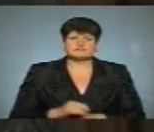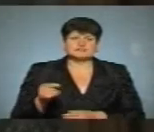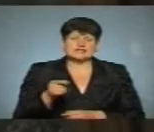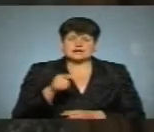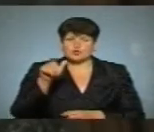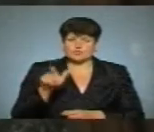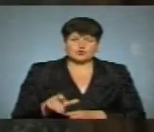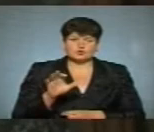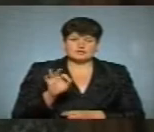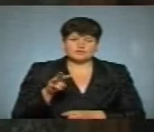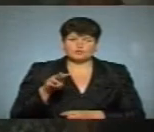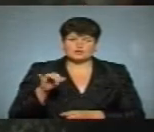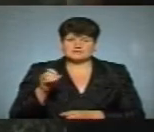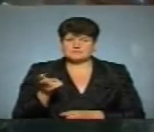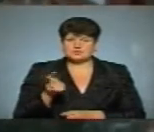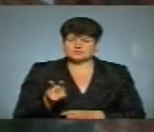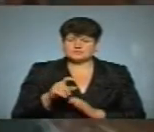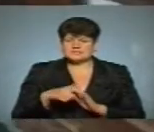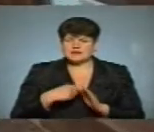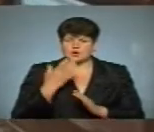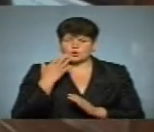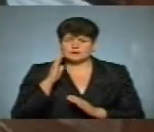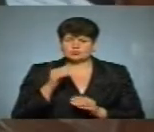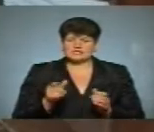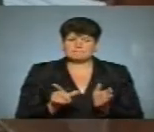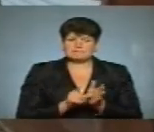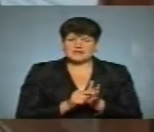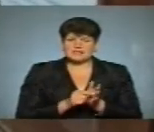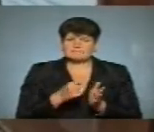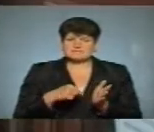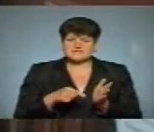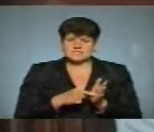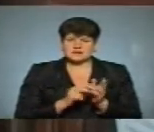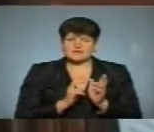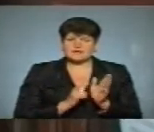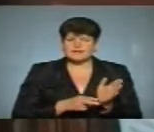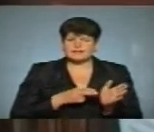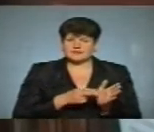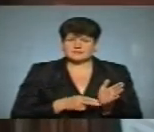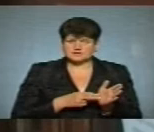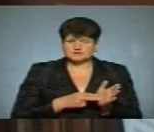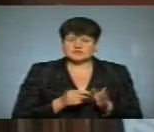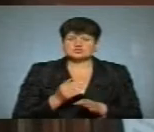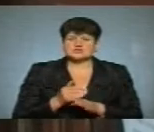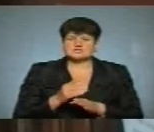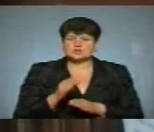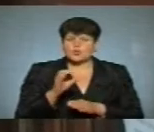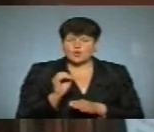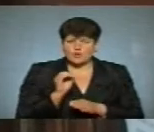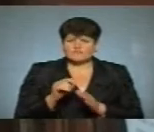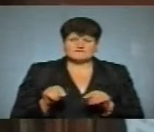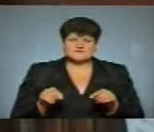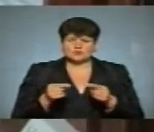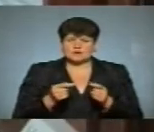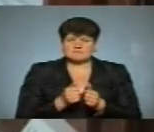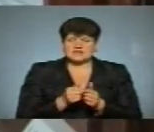Тернополянин Олег Молінський прийшов дізнатися, коли буде приміська електричка до Волочиська. Часткове відновлення приміського